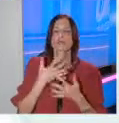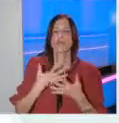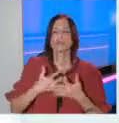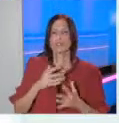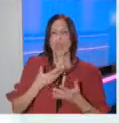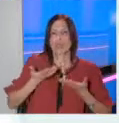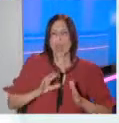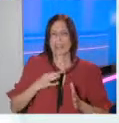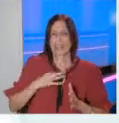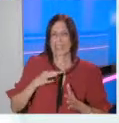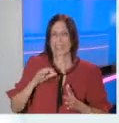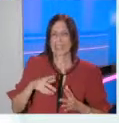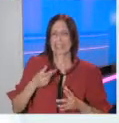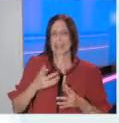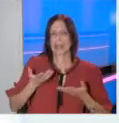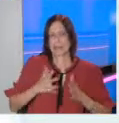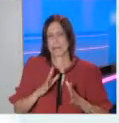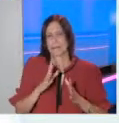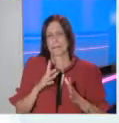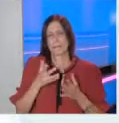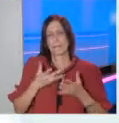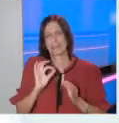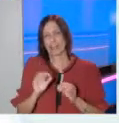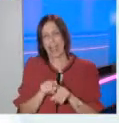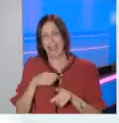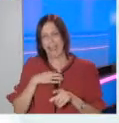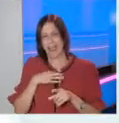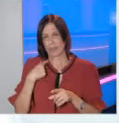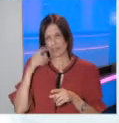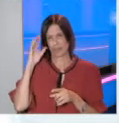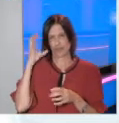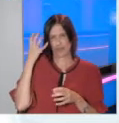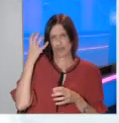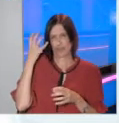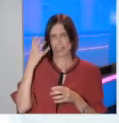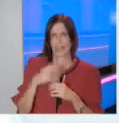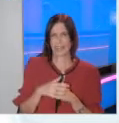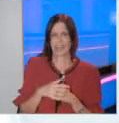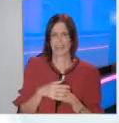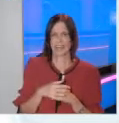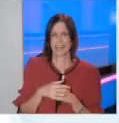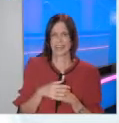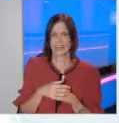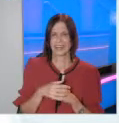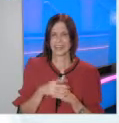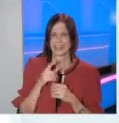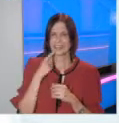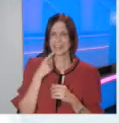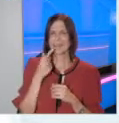לי אחיין, ותגובתך הייתה ביידיש, תגיד לי, השתגעת זאג די בזינט משוגע גברן?